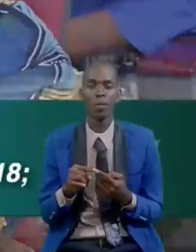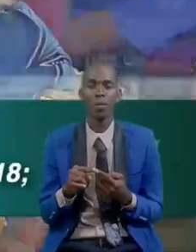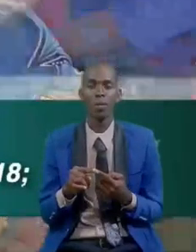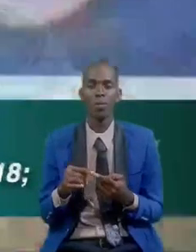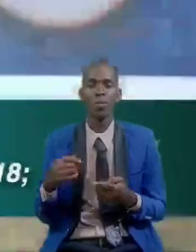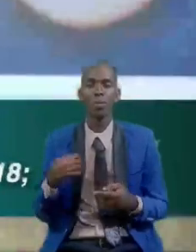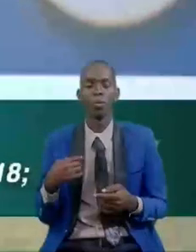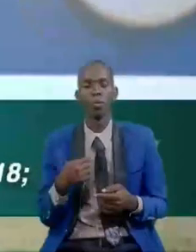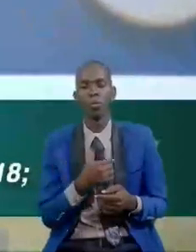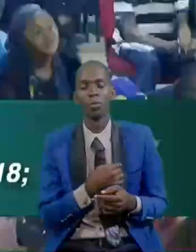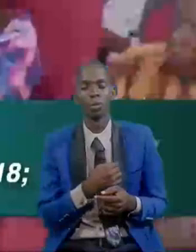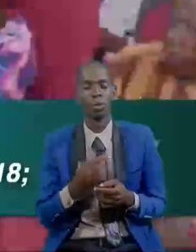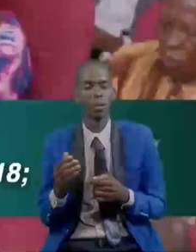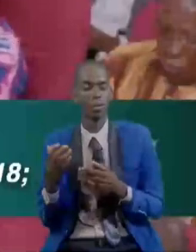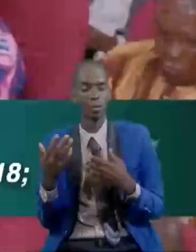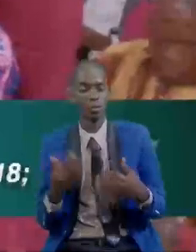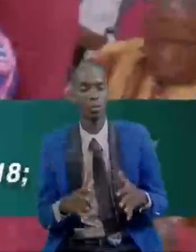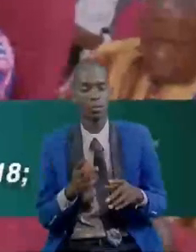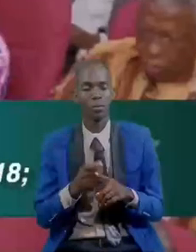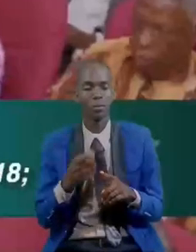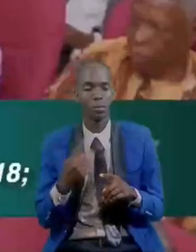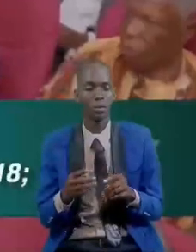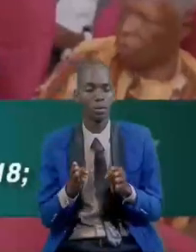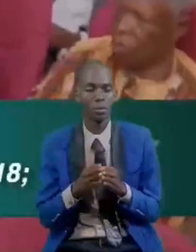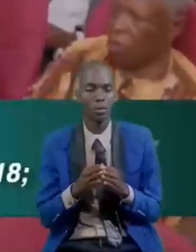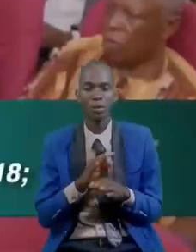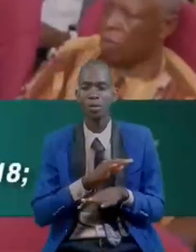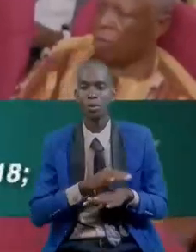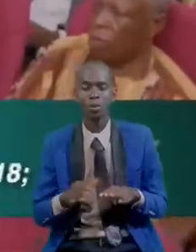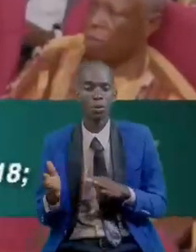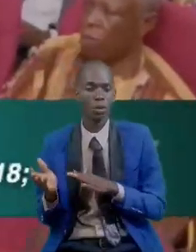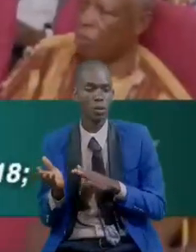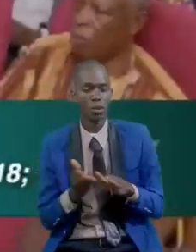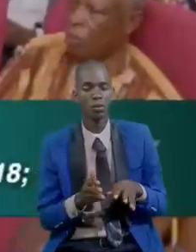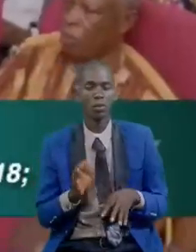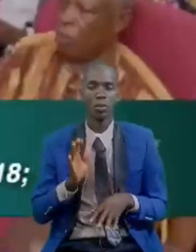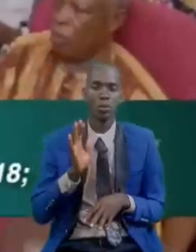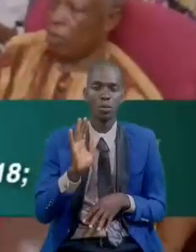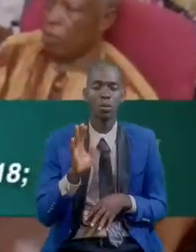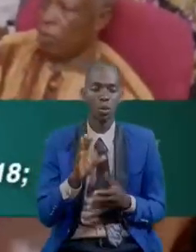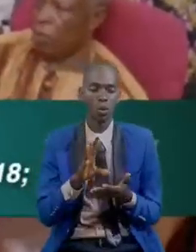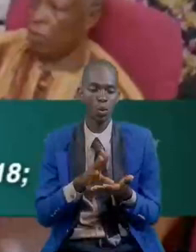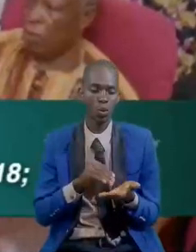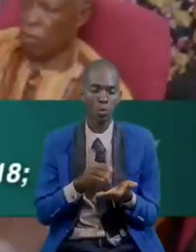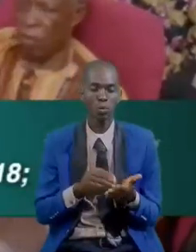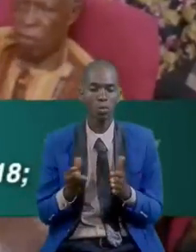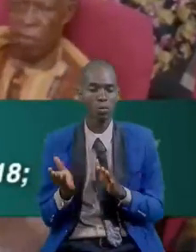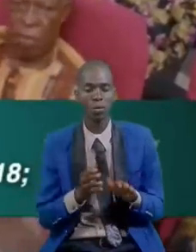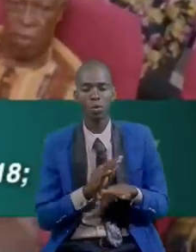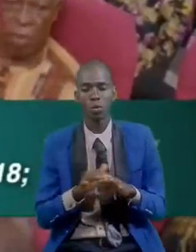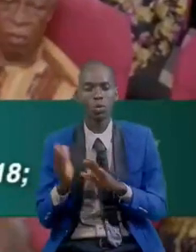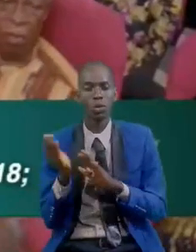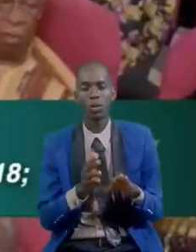Quand tu quitteras la séance, tu ne vas pas laisser tes notes derrière. Tu ne vas pas laisser les promesses